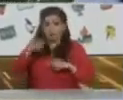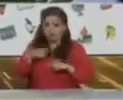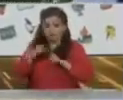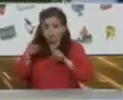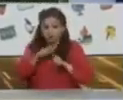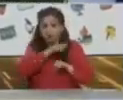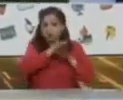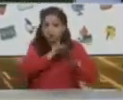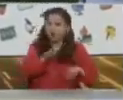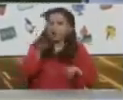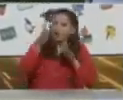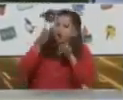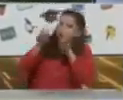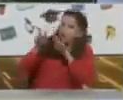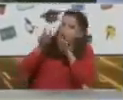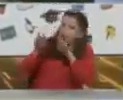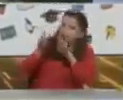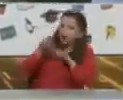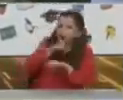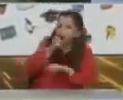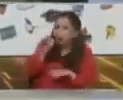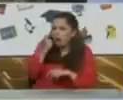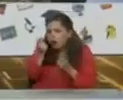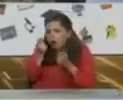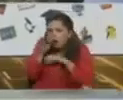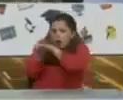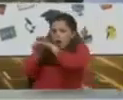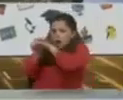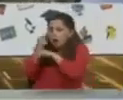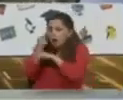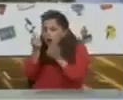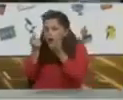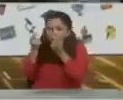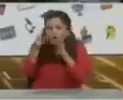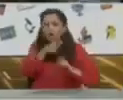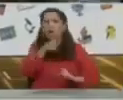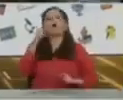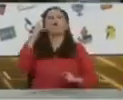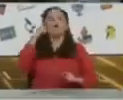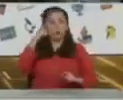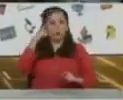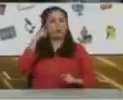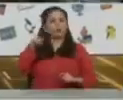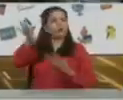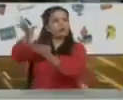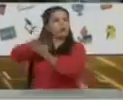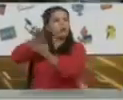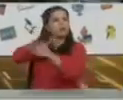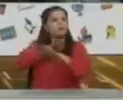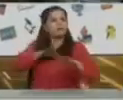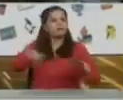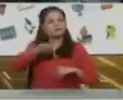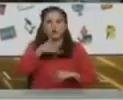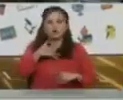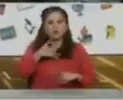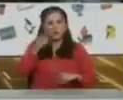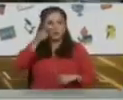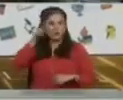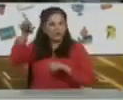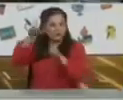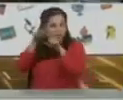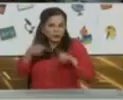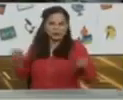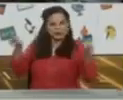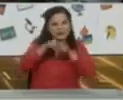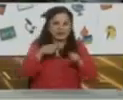उसे बहुत बारीकी से देखता है और दोहराने के लिए लालायित हो जाता है।